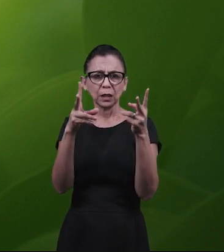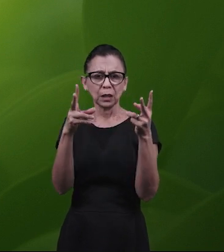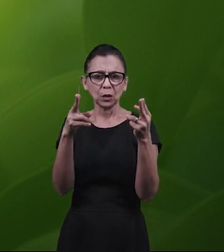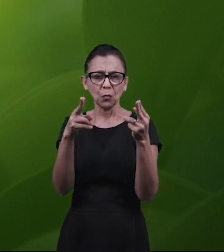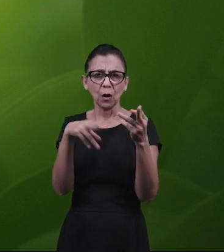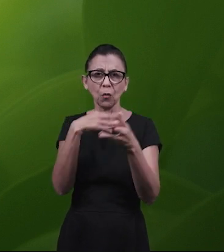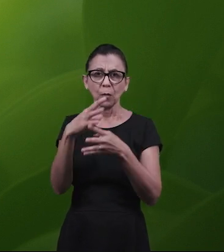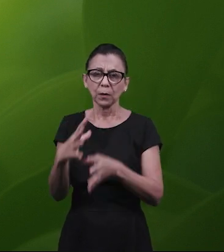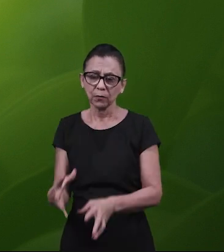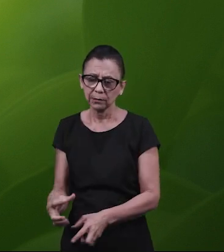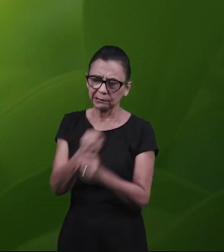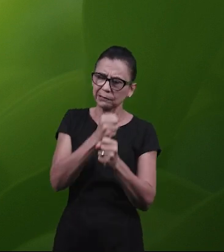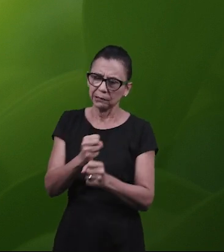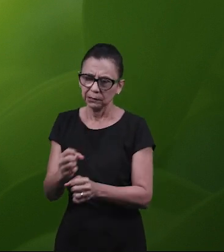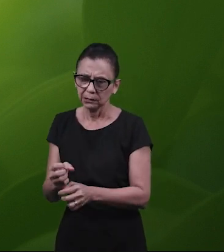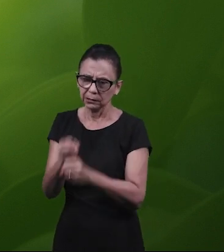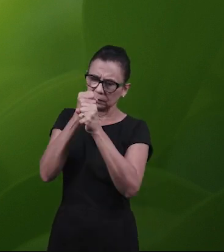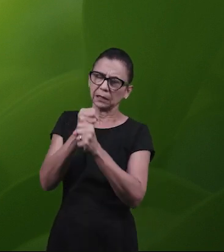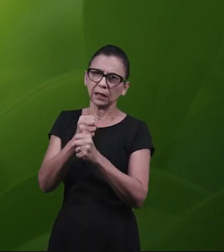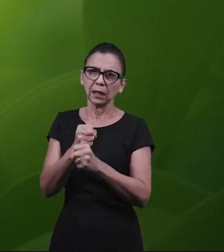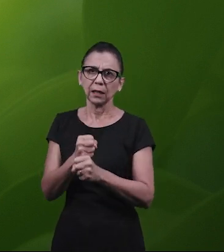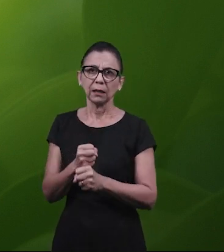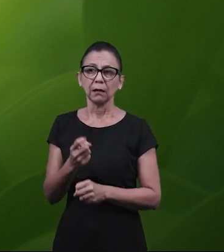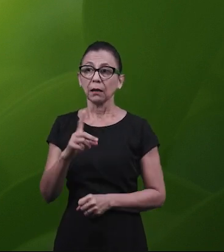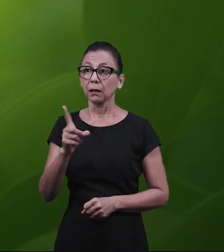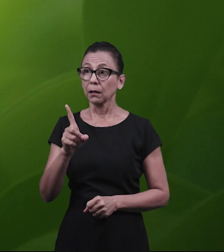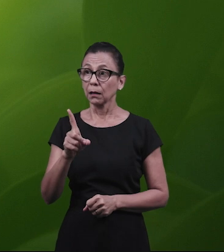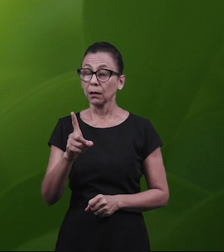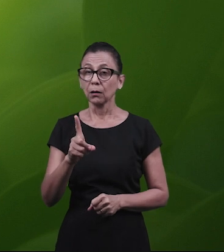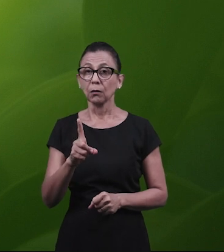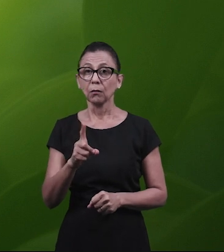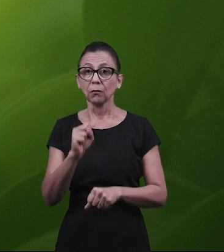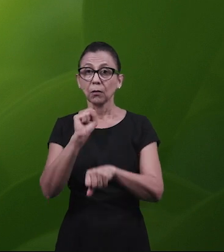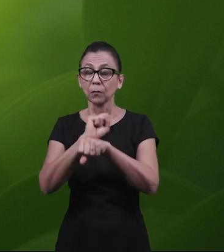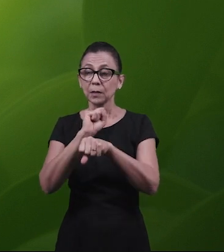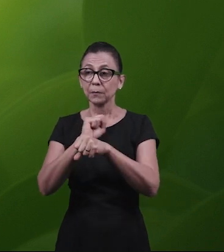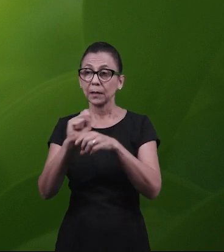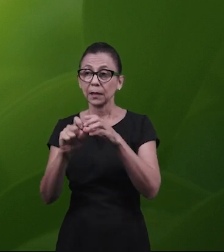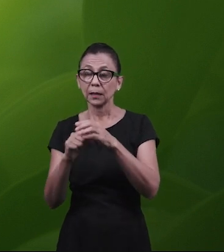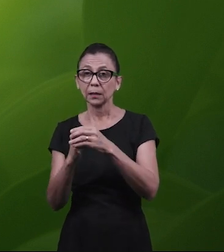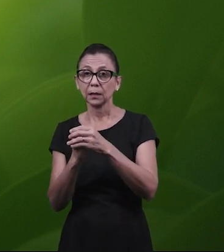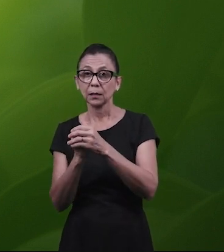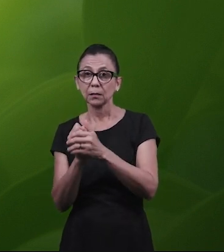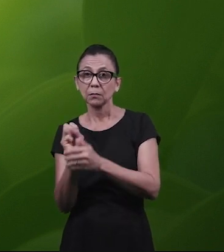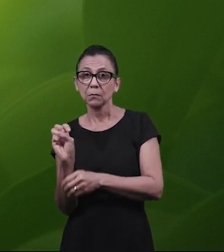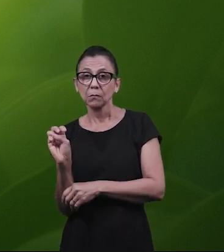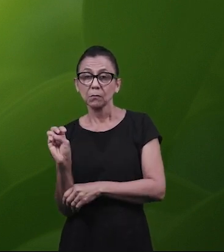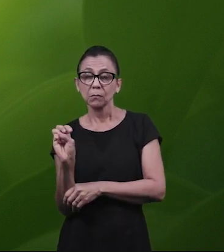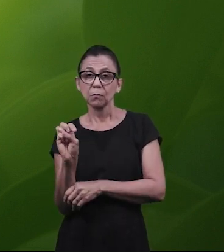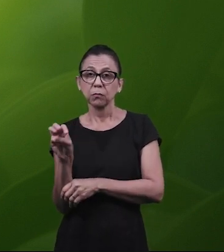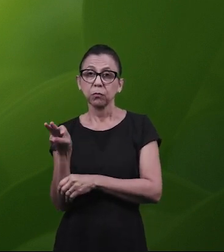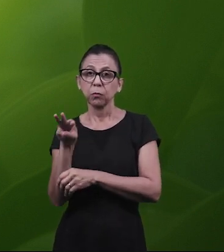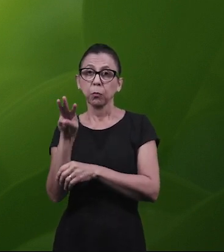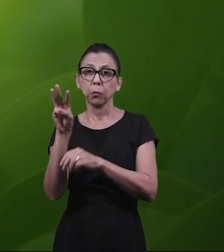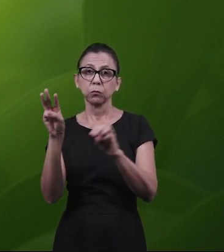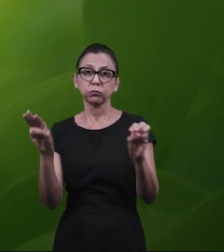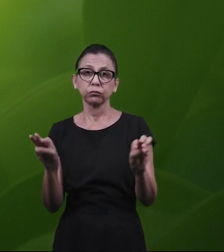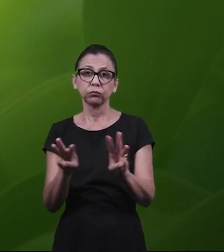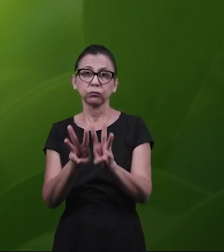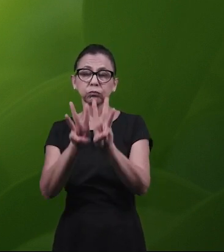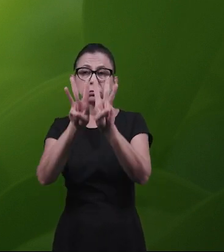de la moisson, nous allons séparer le blé de l'ivraie. Il est important